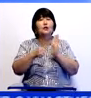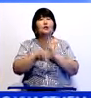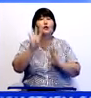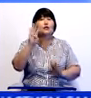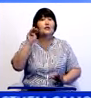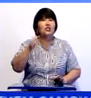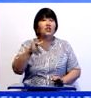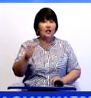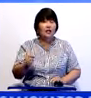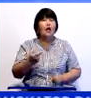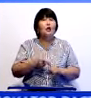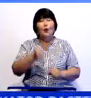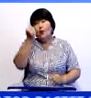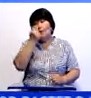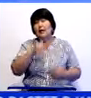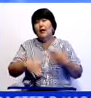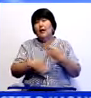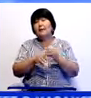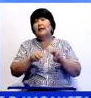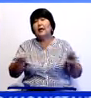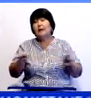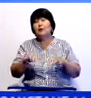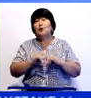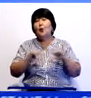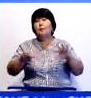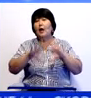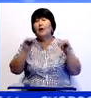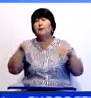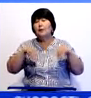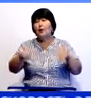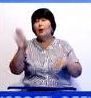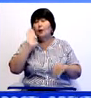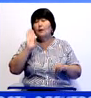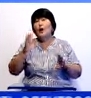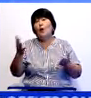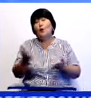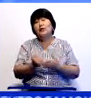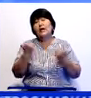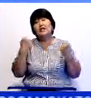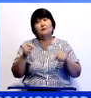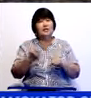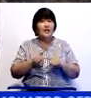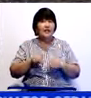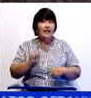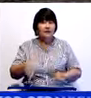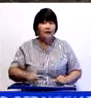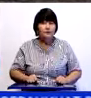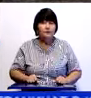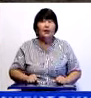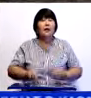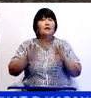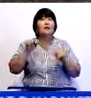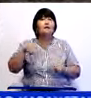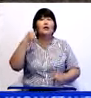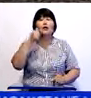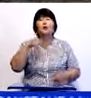тысяч гектаров но благодаря поддержке правительства и увеличение объемов поливной воды удалось избежать этого в целом в